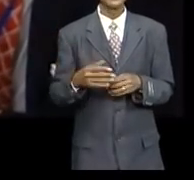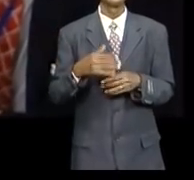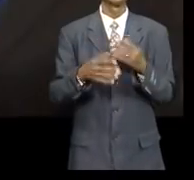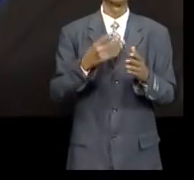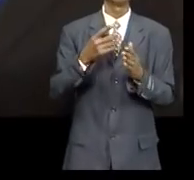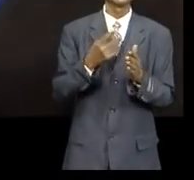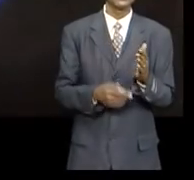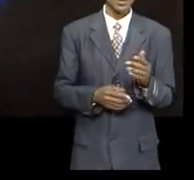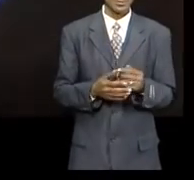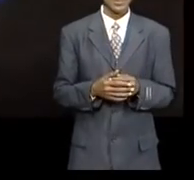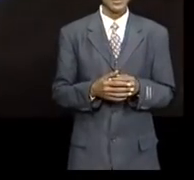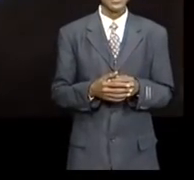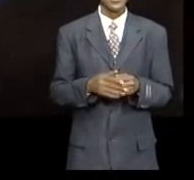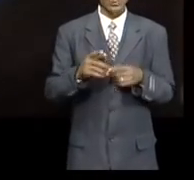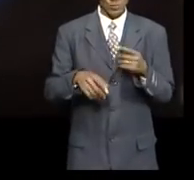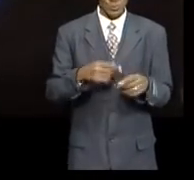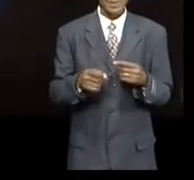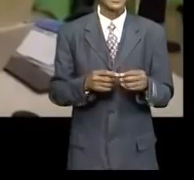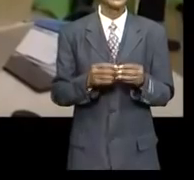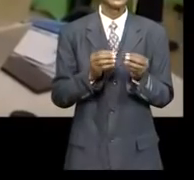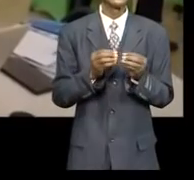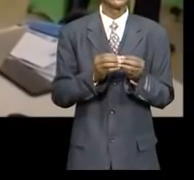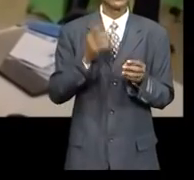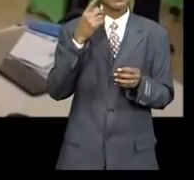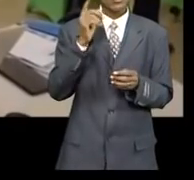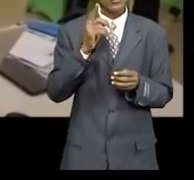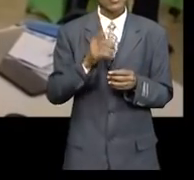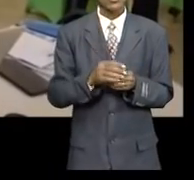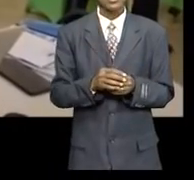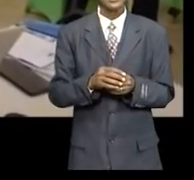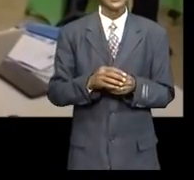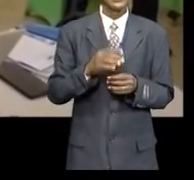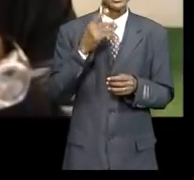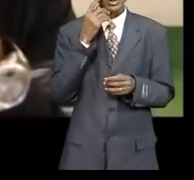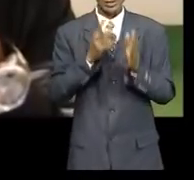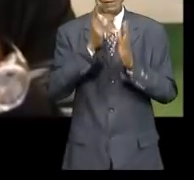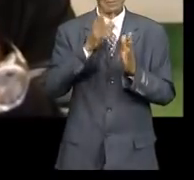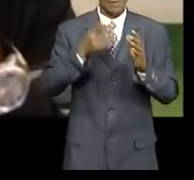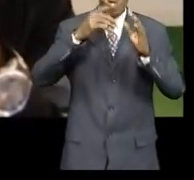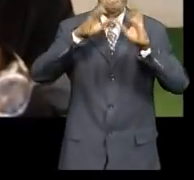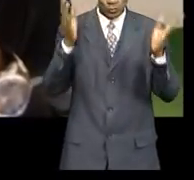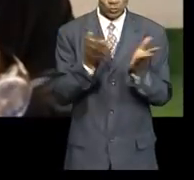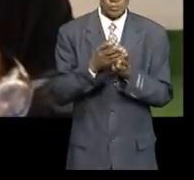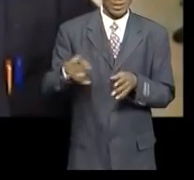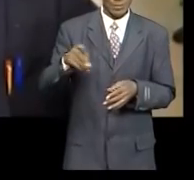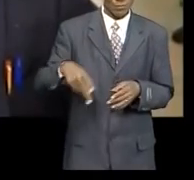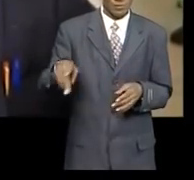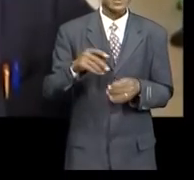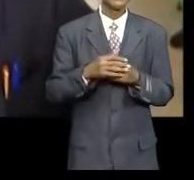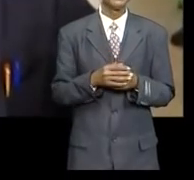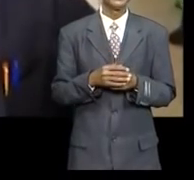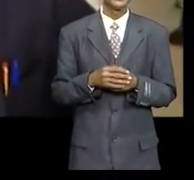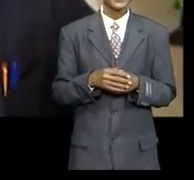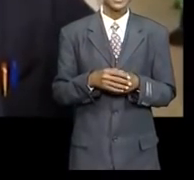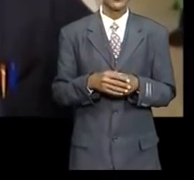couches de cette province. C'était à l'issue d'un atelier de consultation des parties prenantes organisé dans la salle Immaculata par des